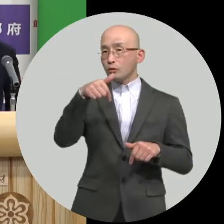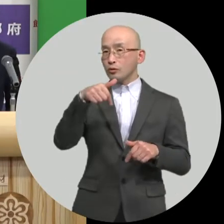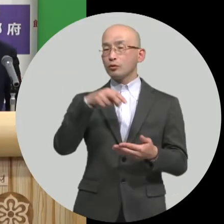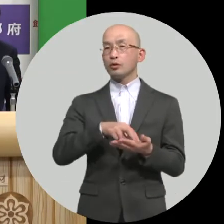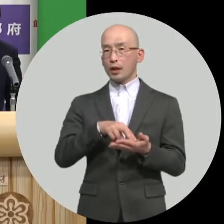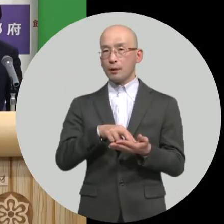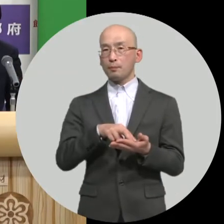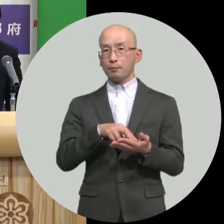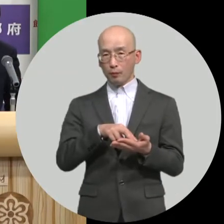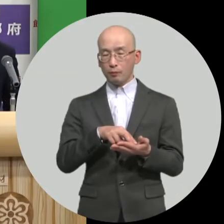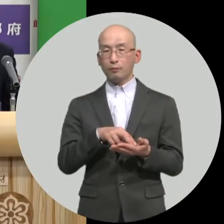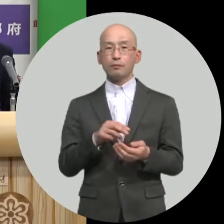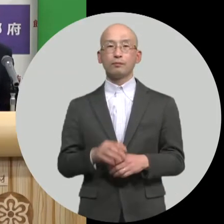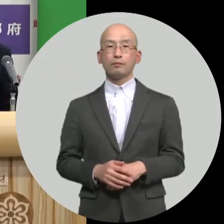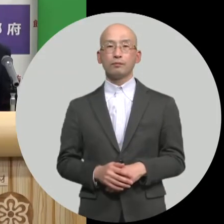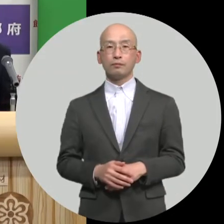ても、